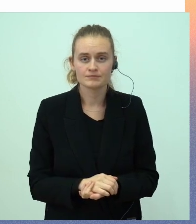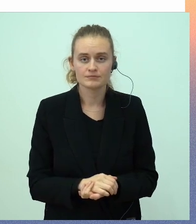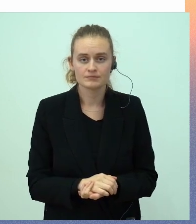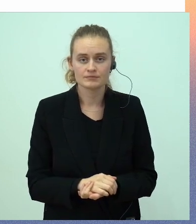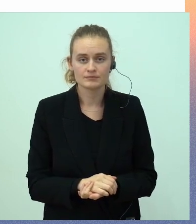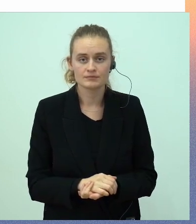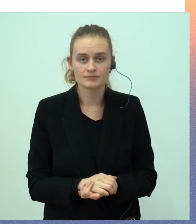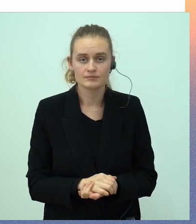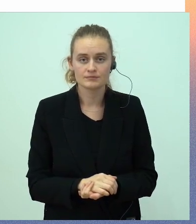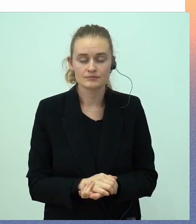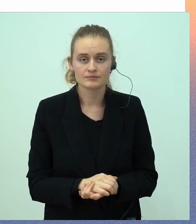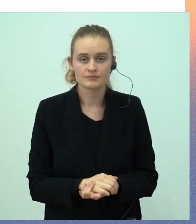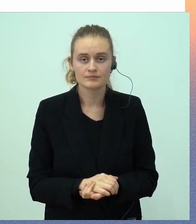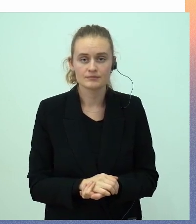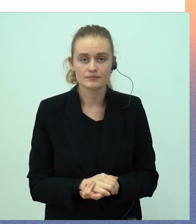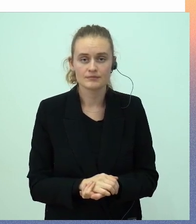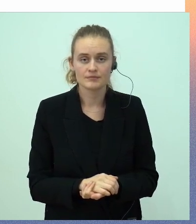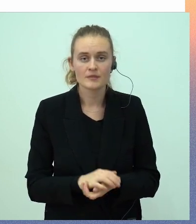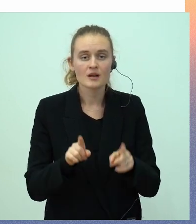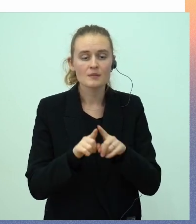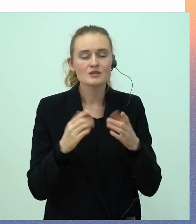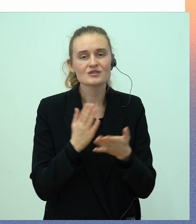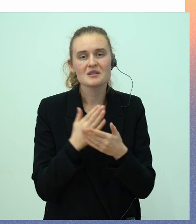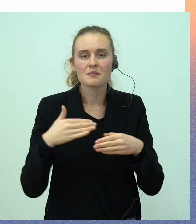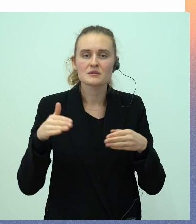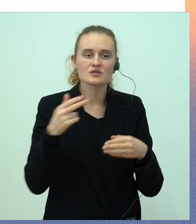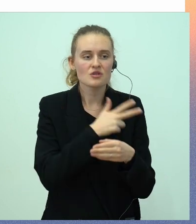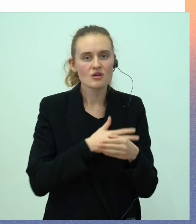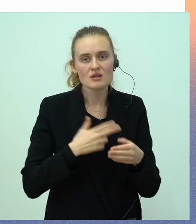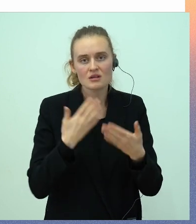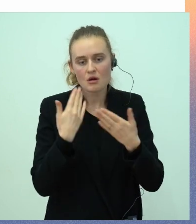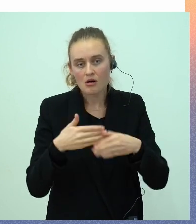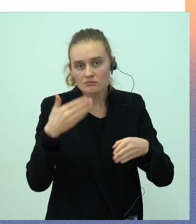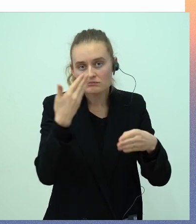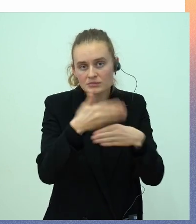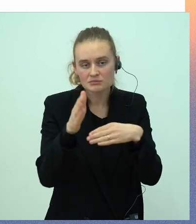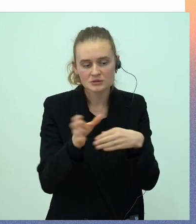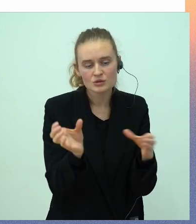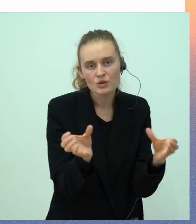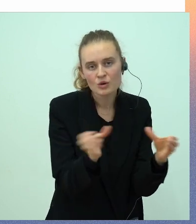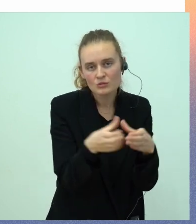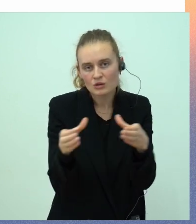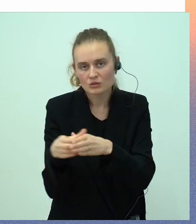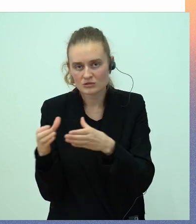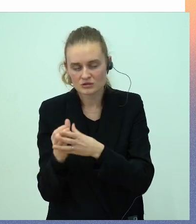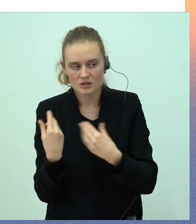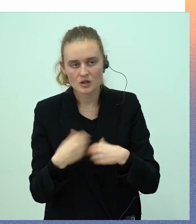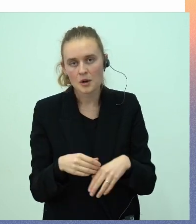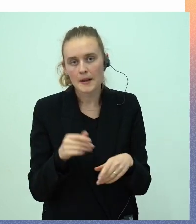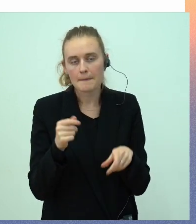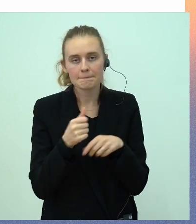Atsiranda socialinė marginalizacija. Atsiranda vadinamasis nematomas rasizmas.